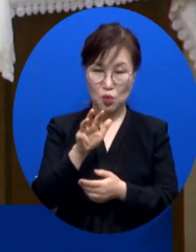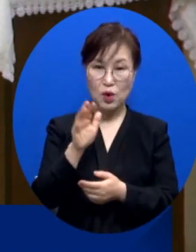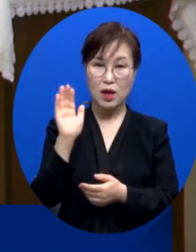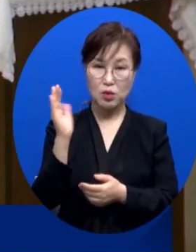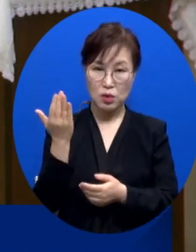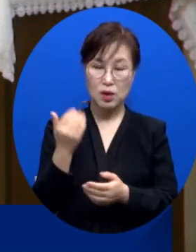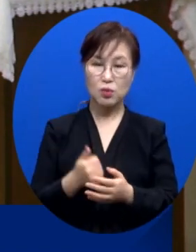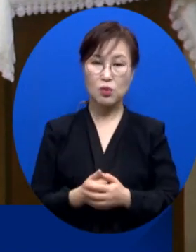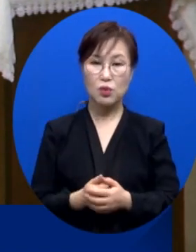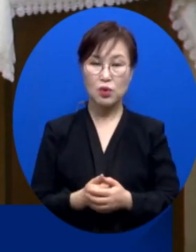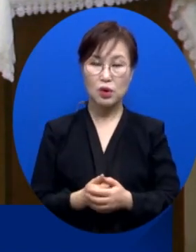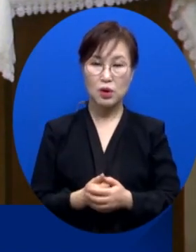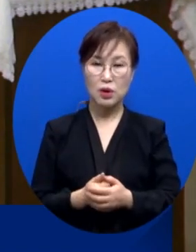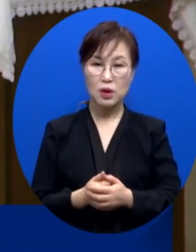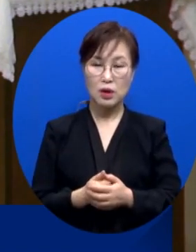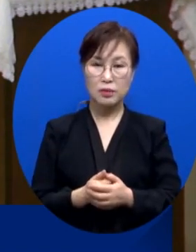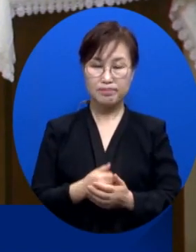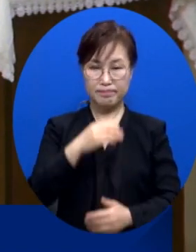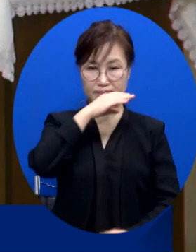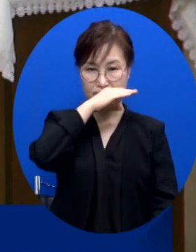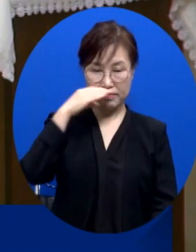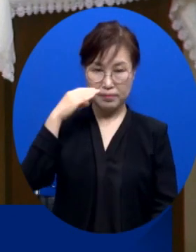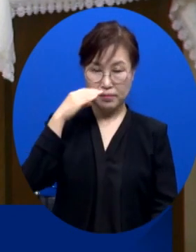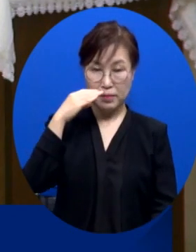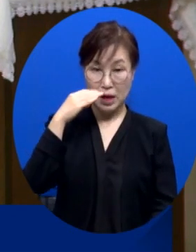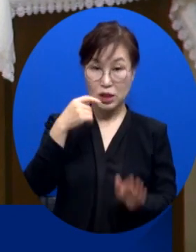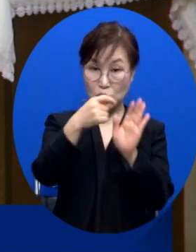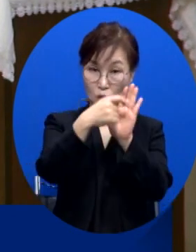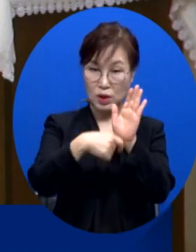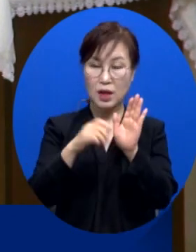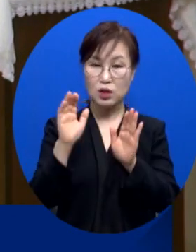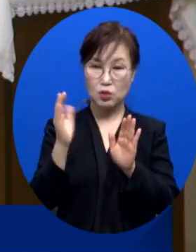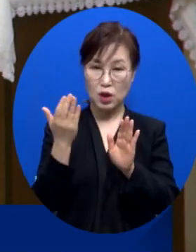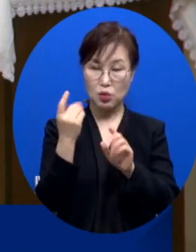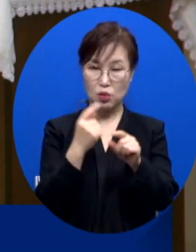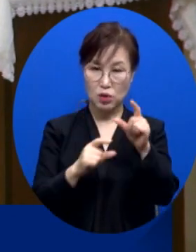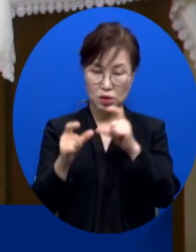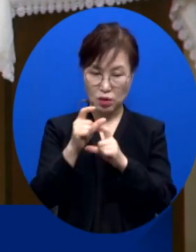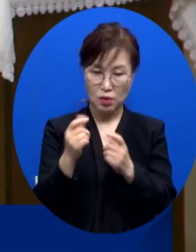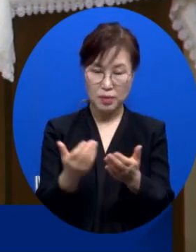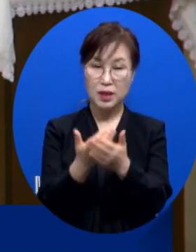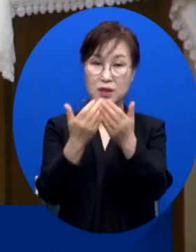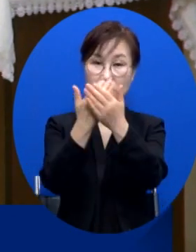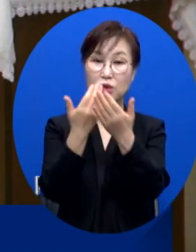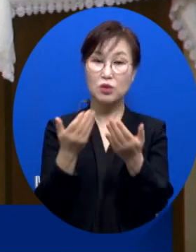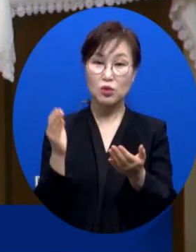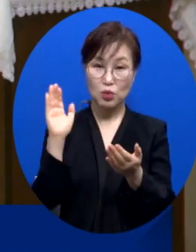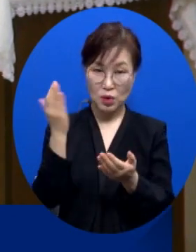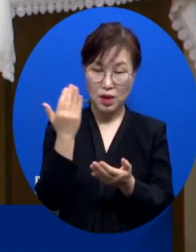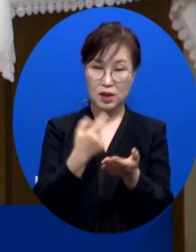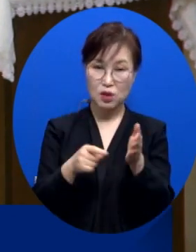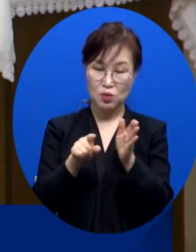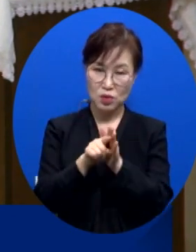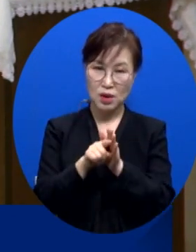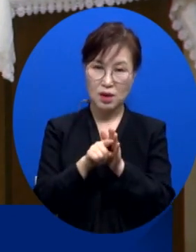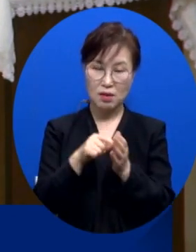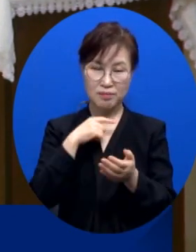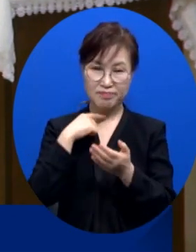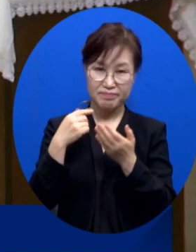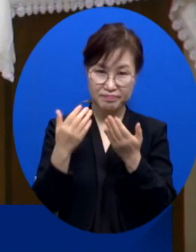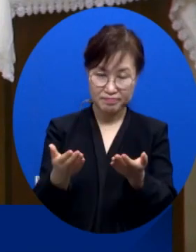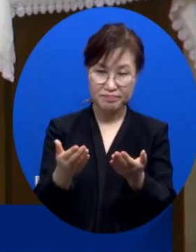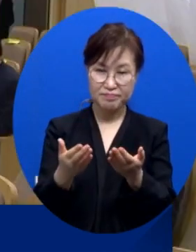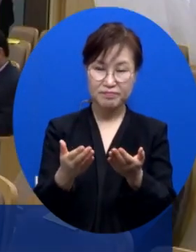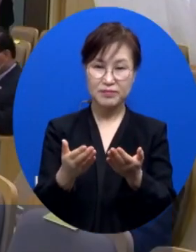그리고 또 하나는 격식이 있는 교단으로 더 높아 나아가는데 조그만 몸이라도 함께